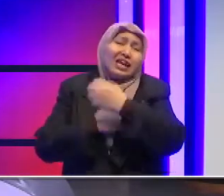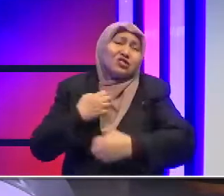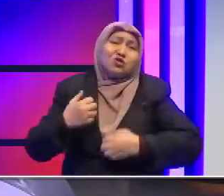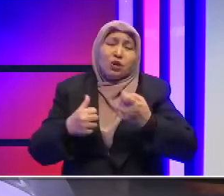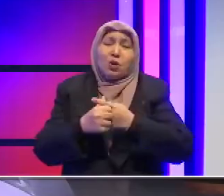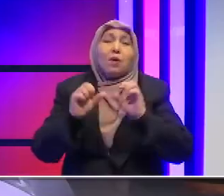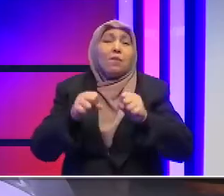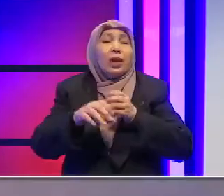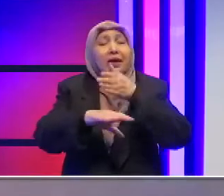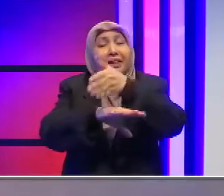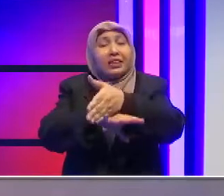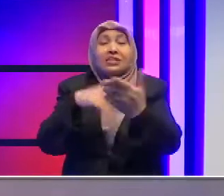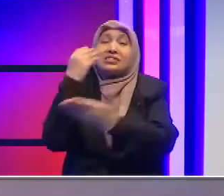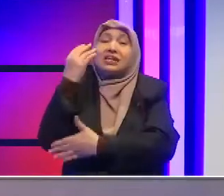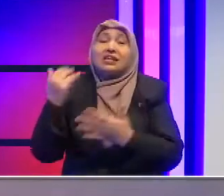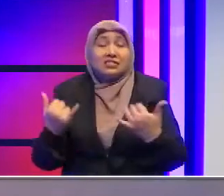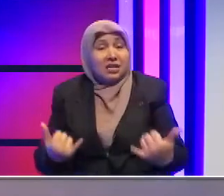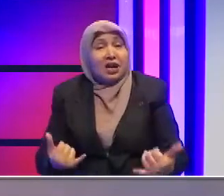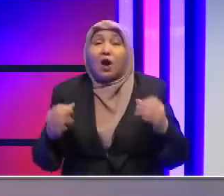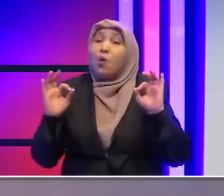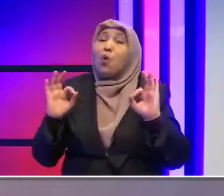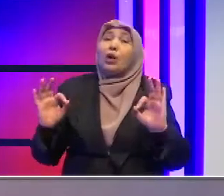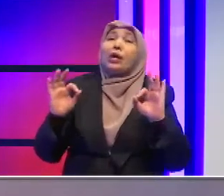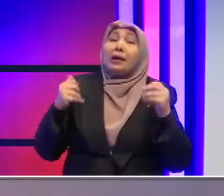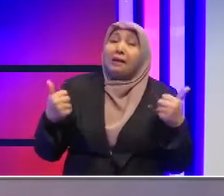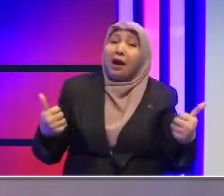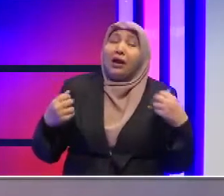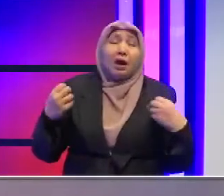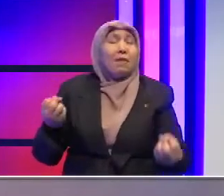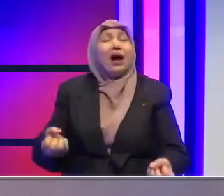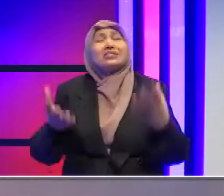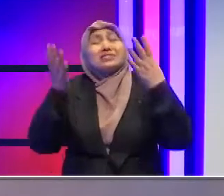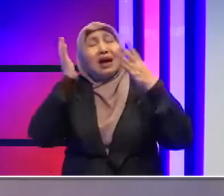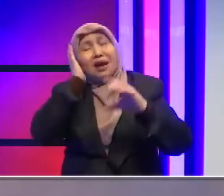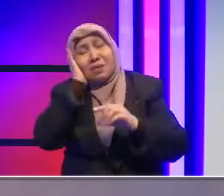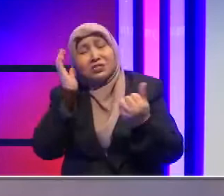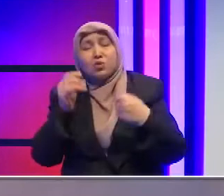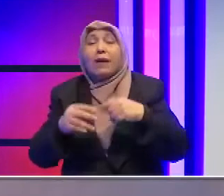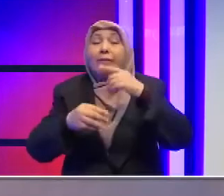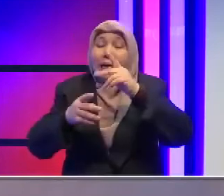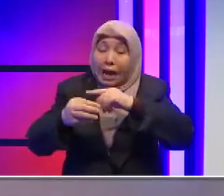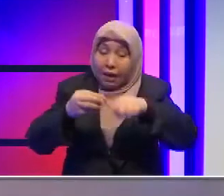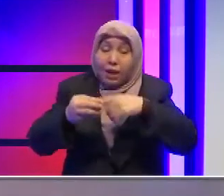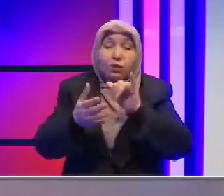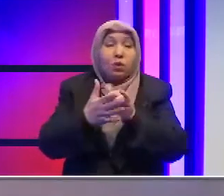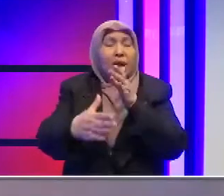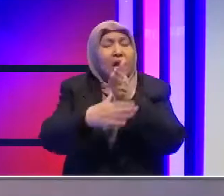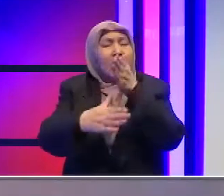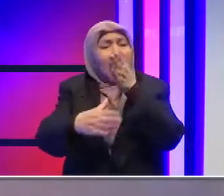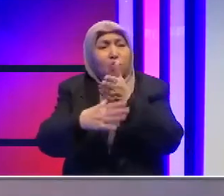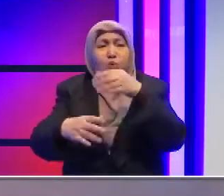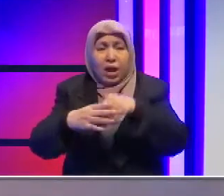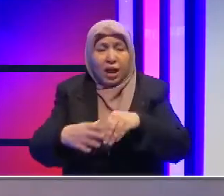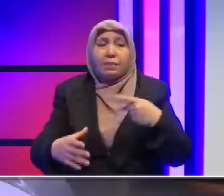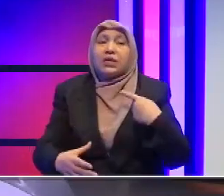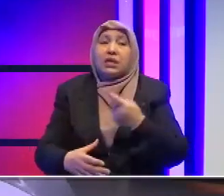boleh rentas negeri sekarang ni, kan. Okey, kan, dah banyak baca Quran. Perkara-perkara bisikan itu yang akan mengganggu dalam